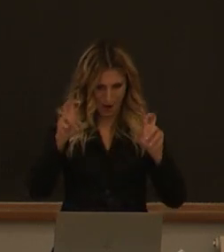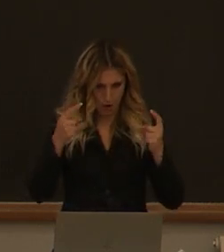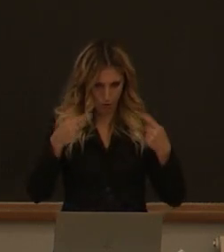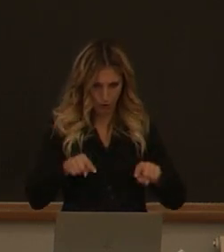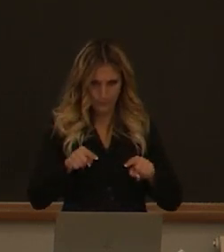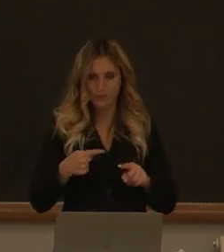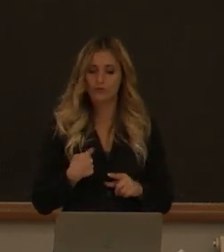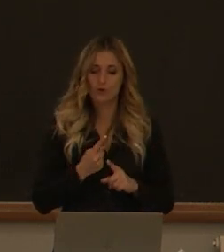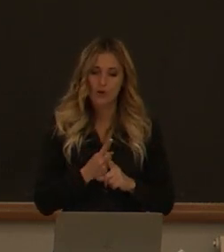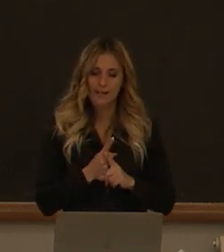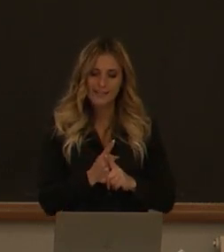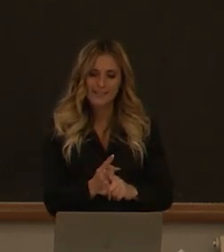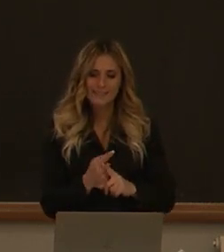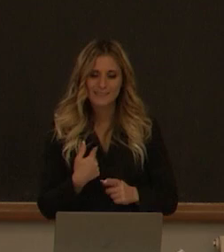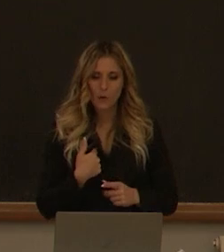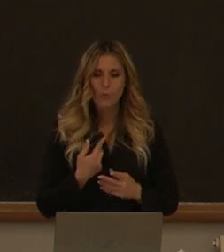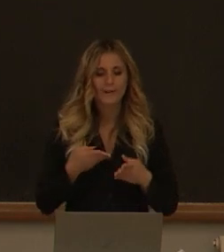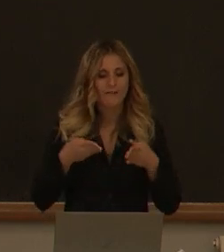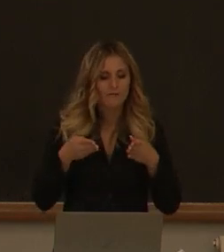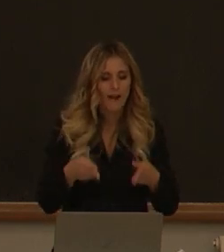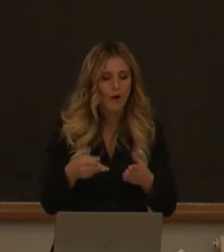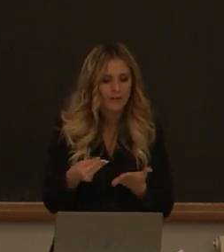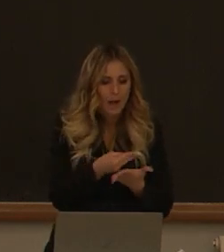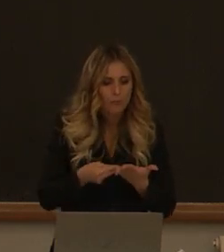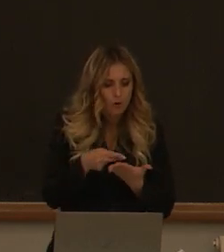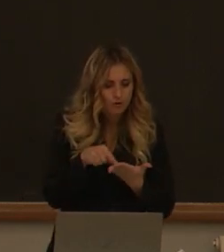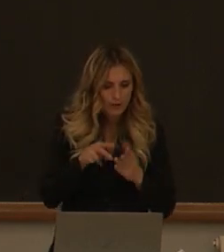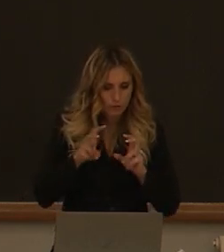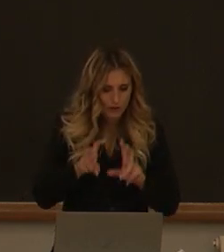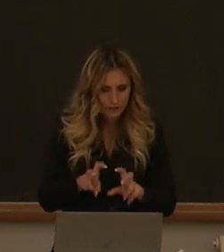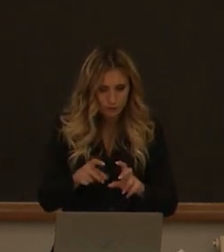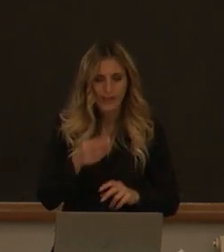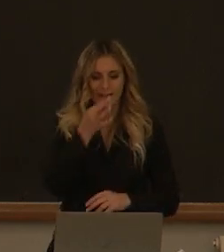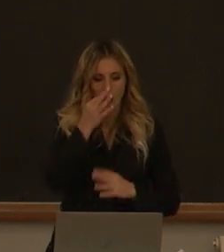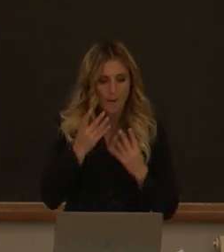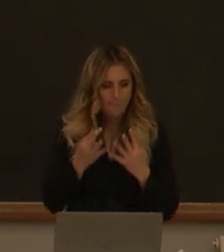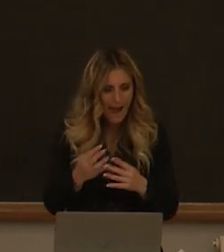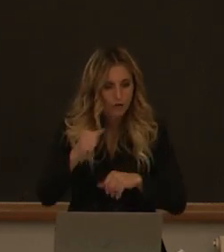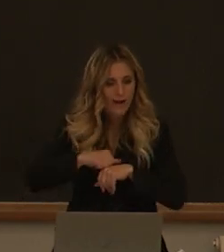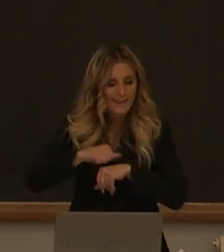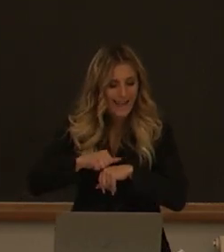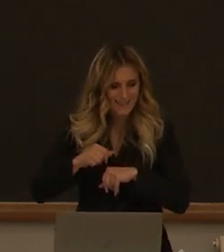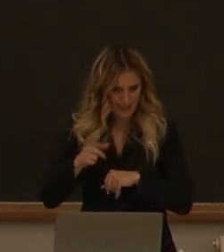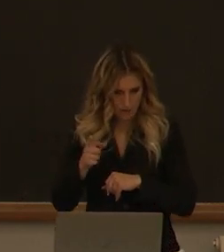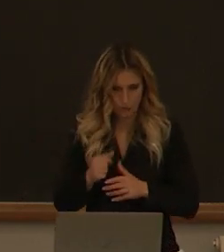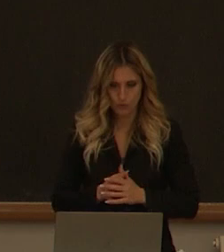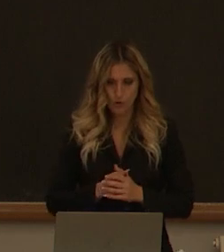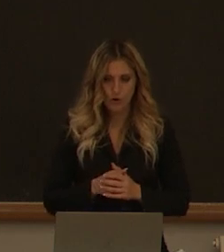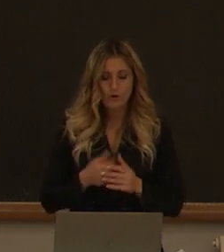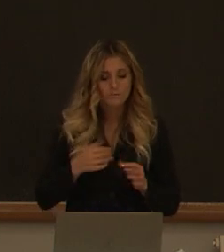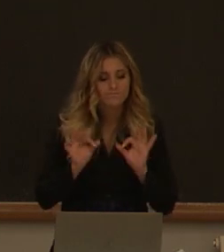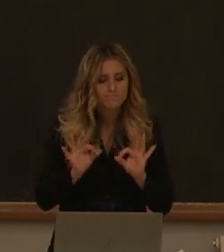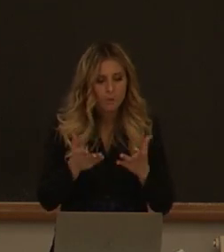seguendo nell'ambito della facoltà un progetto di ricerca con il Parco Nazionale del Gran Sasso Monti della Laga,